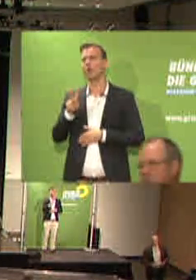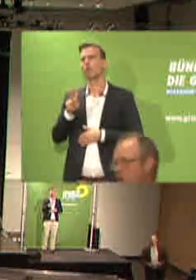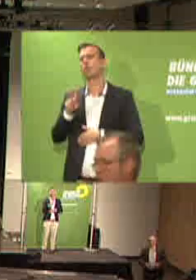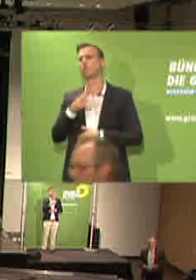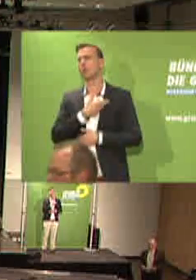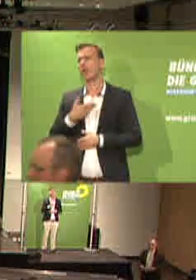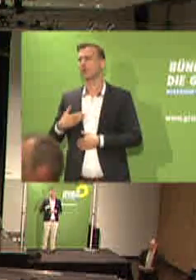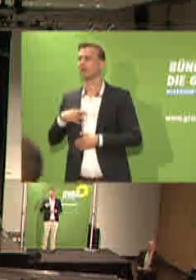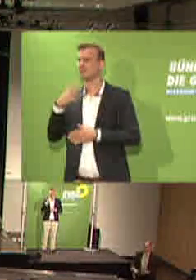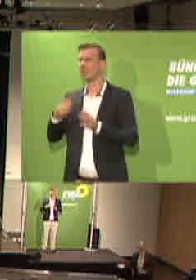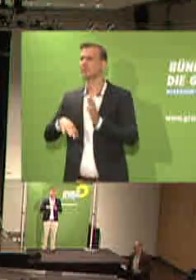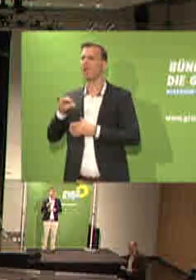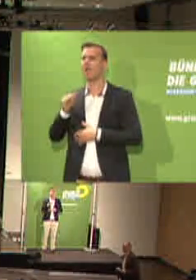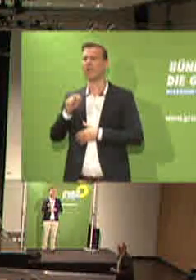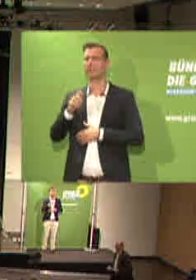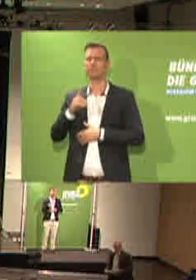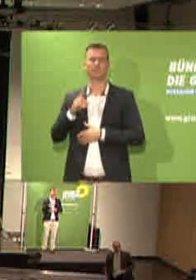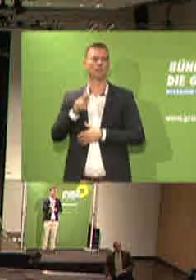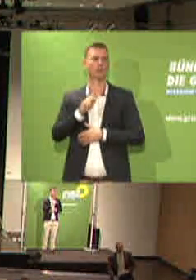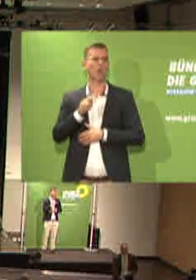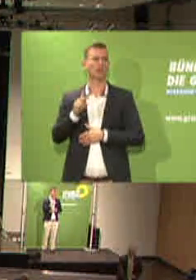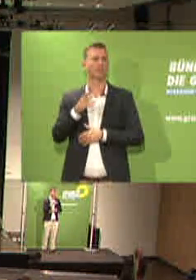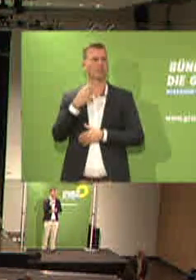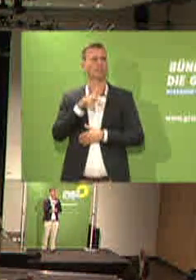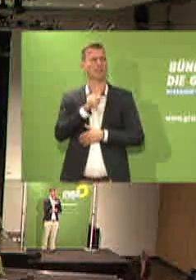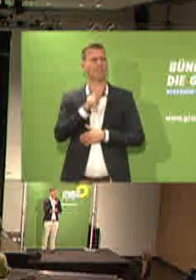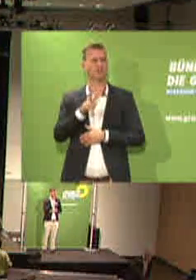wurde gelost Arndt Glocke vom KV Köln.